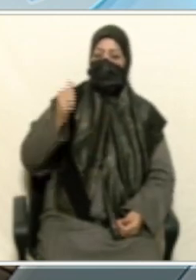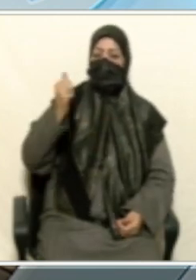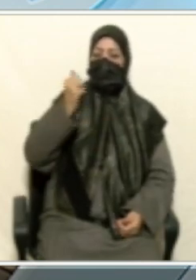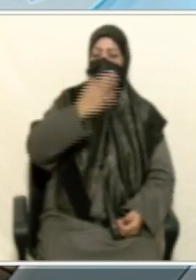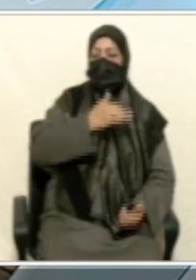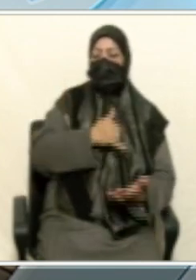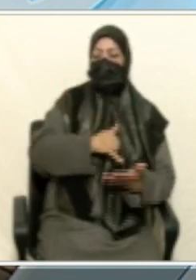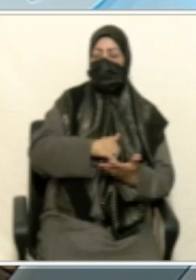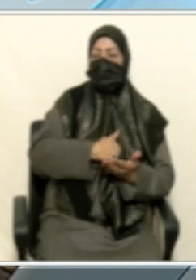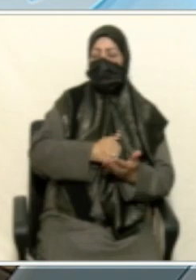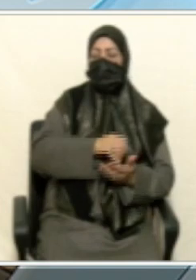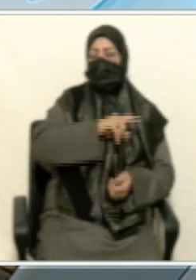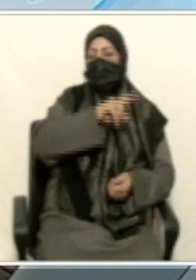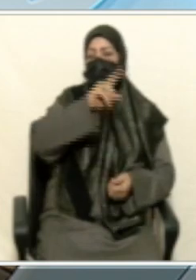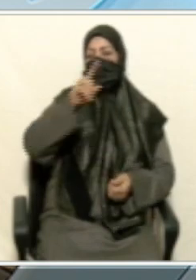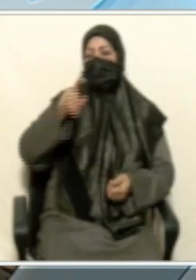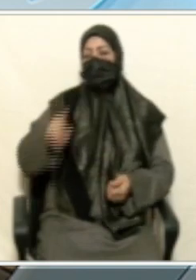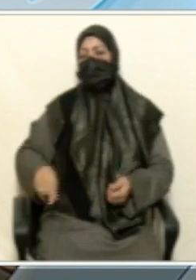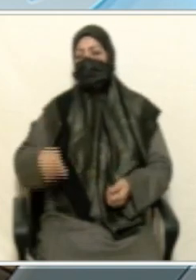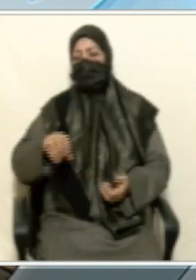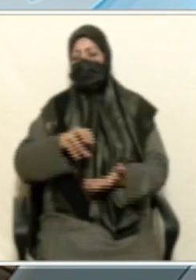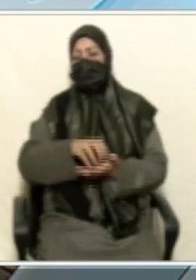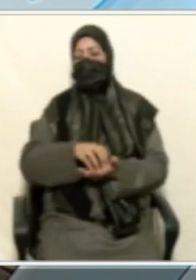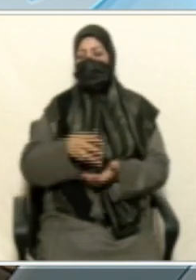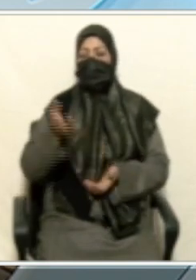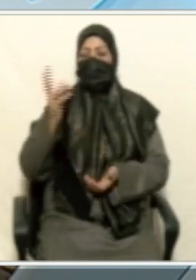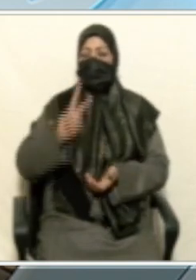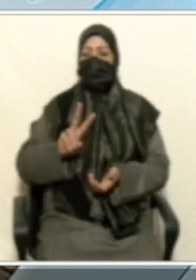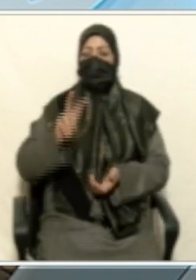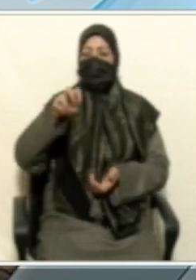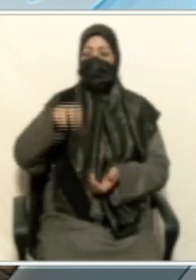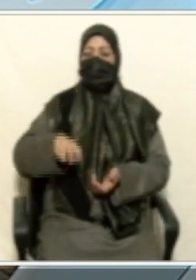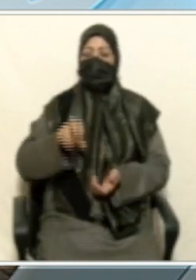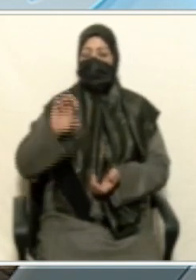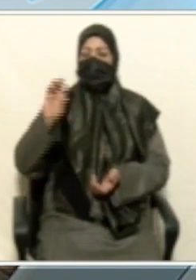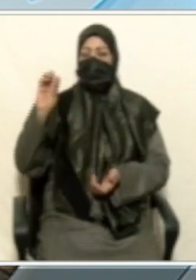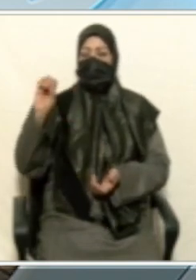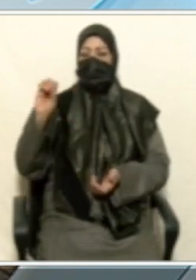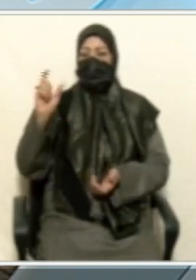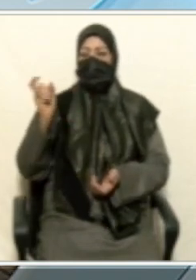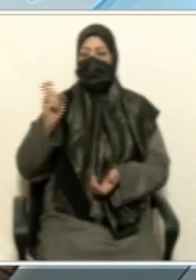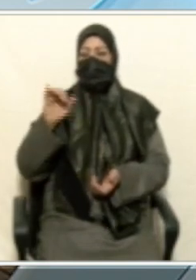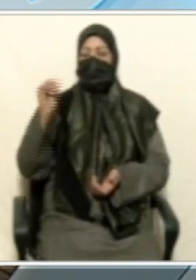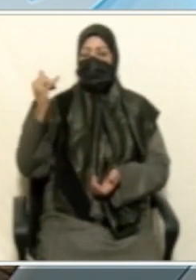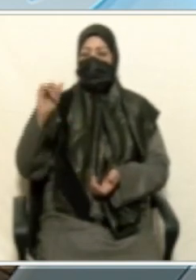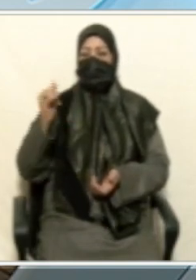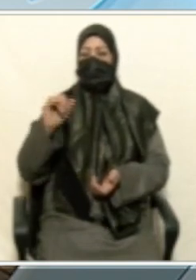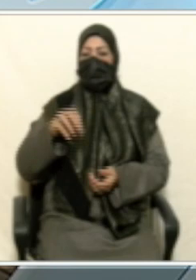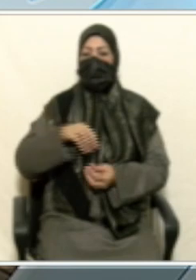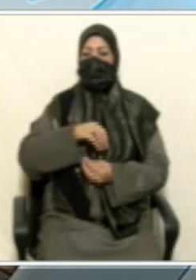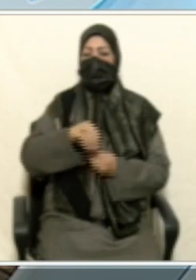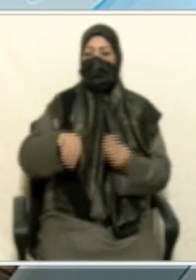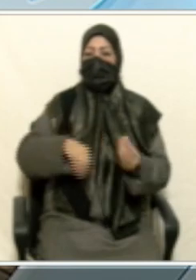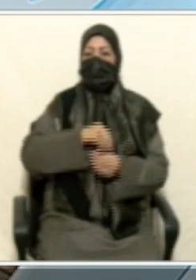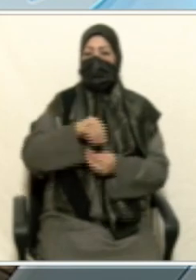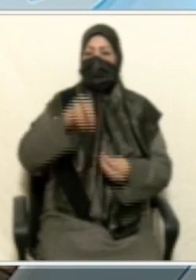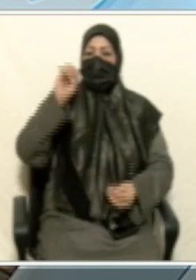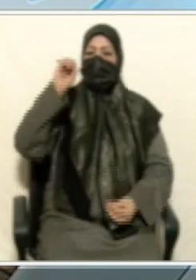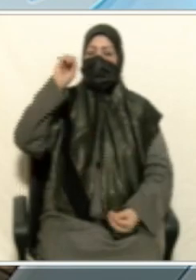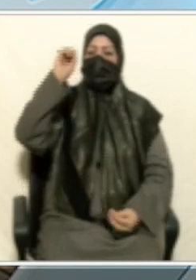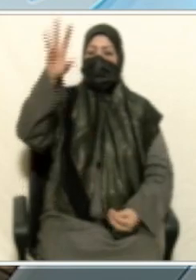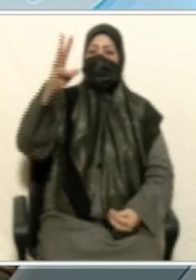في السنة الثامنة الهجرة، ثم جاءها حاجا قبل أن يموت ب83 يوما فقط، قبل أن